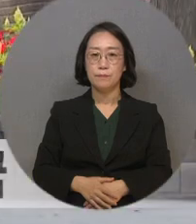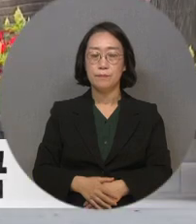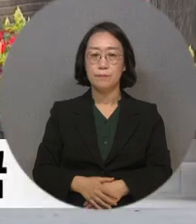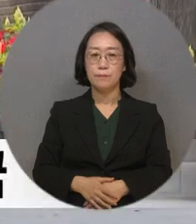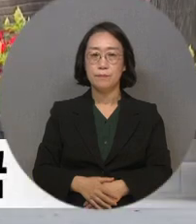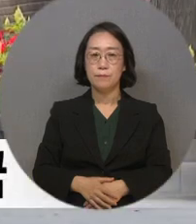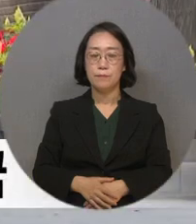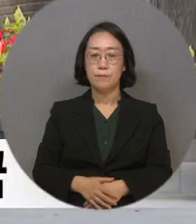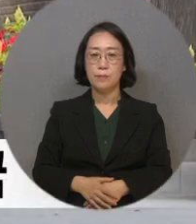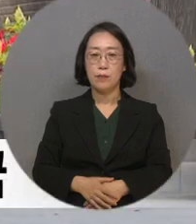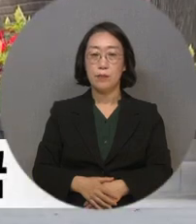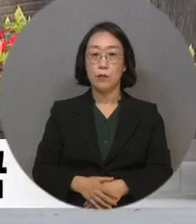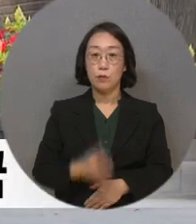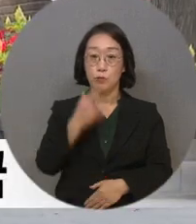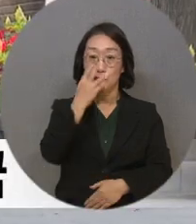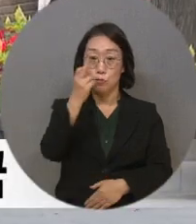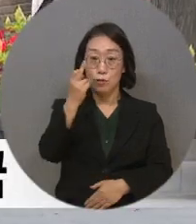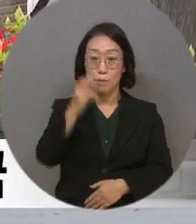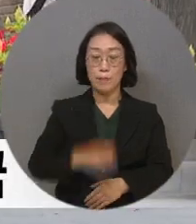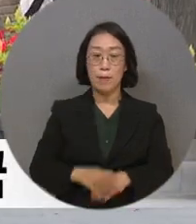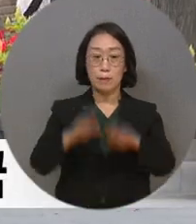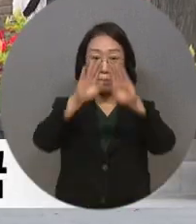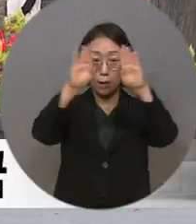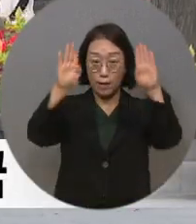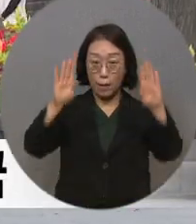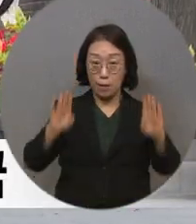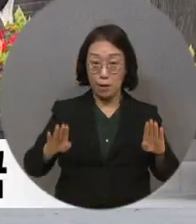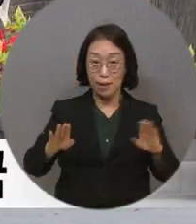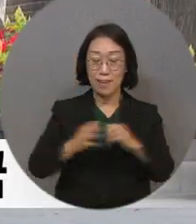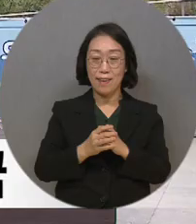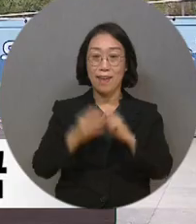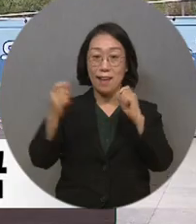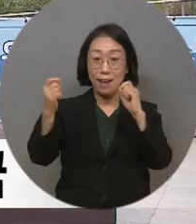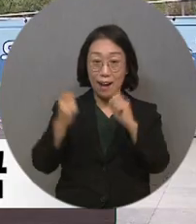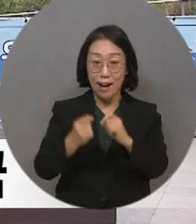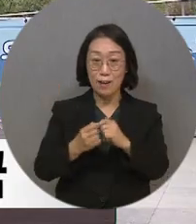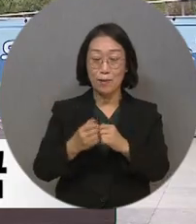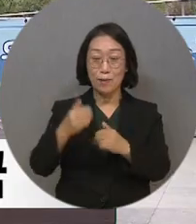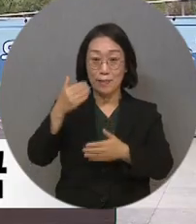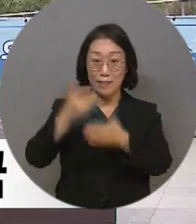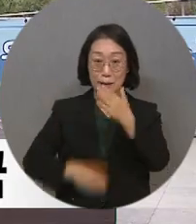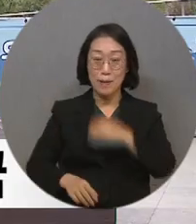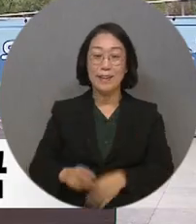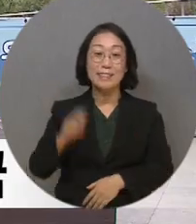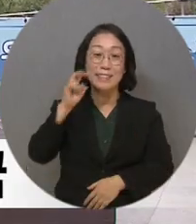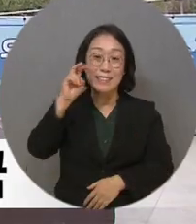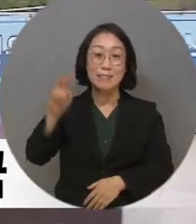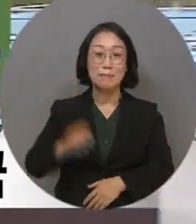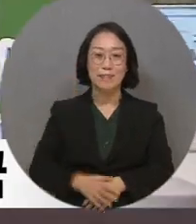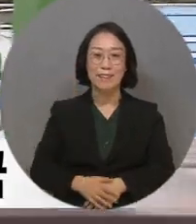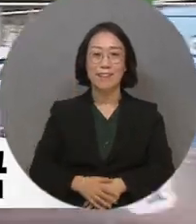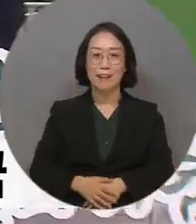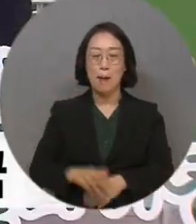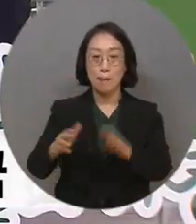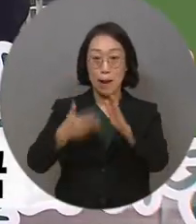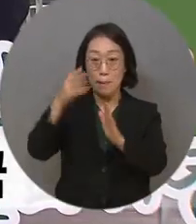2023 순천만 국제정원 박람회가 폐막을 20여일 앞두고 목표 관람객 800만 명을